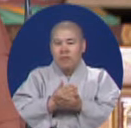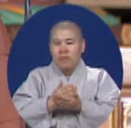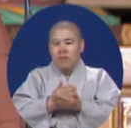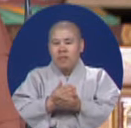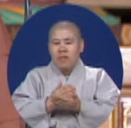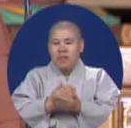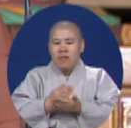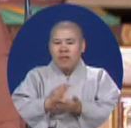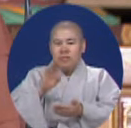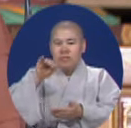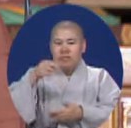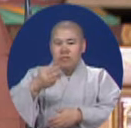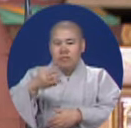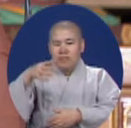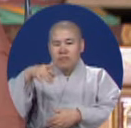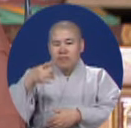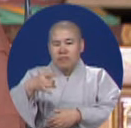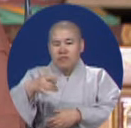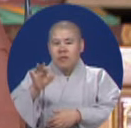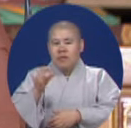불치 예상 섭심내조.